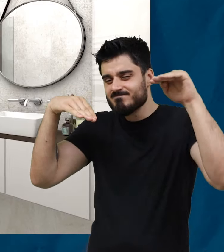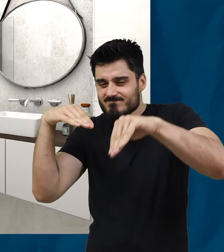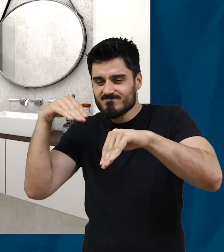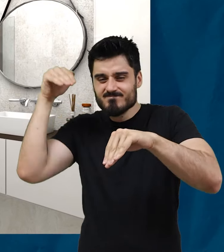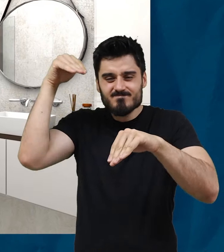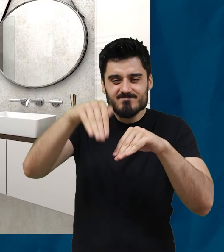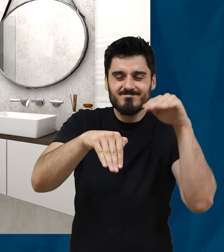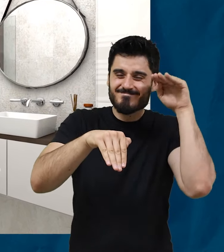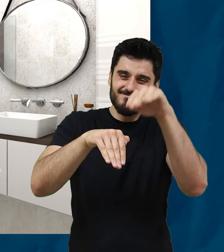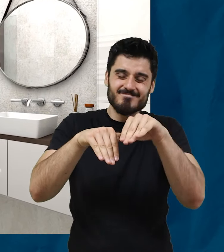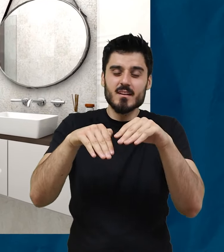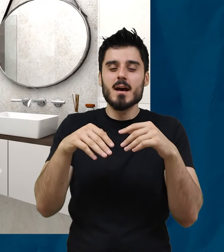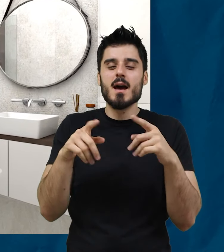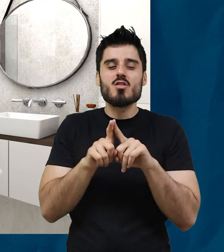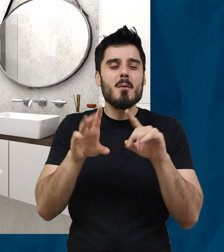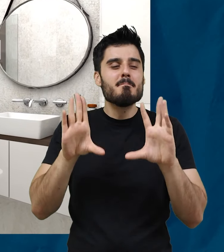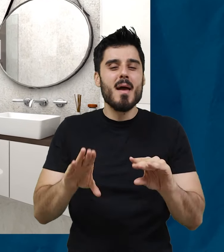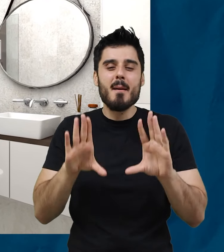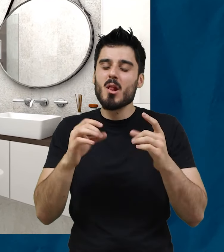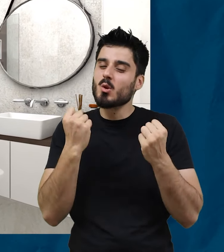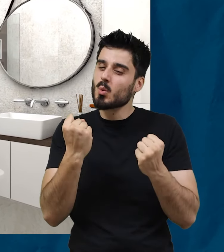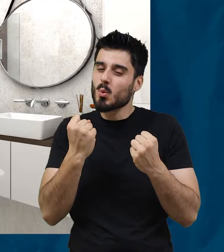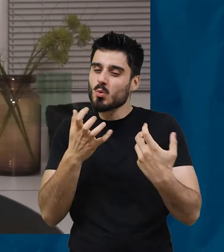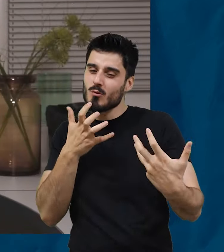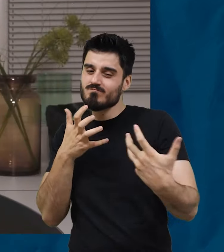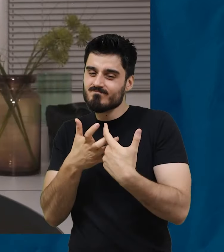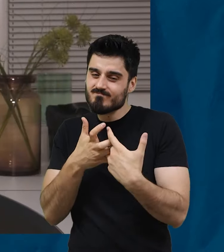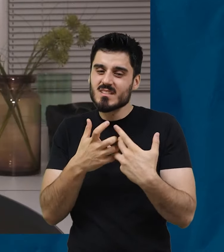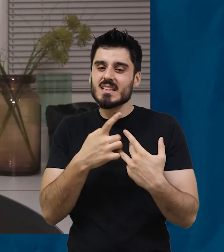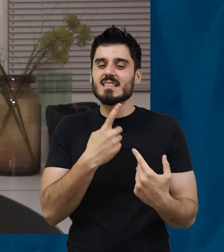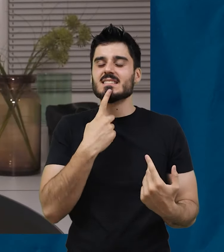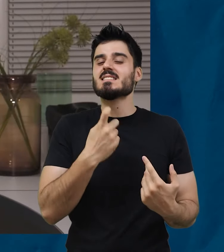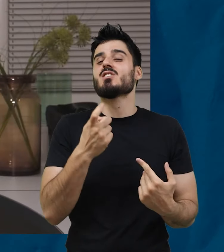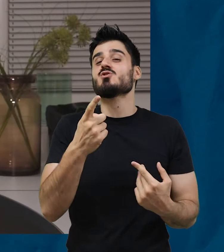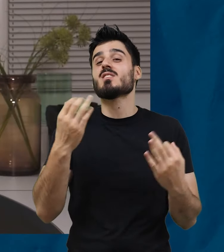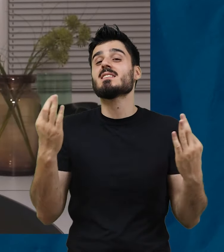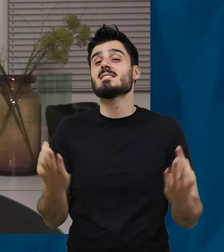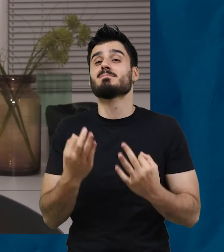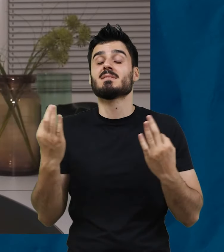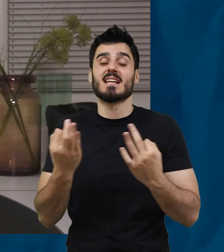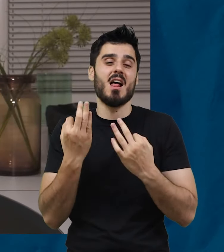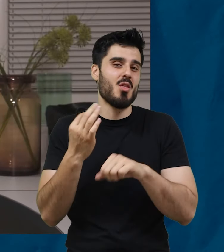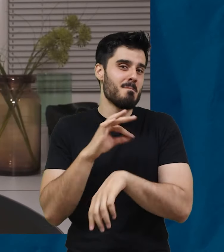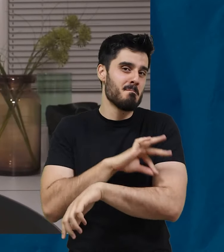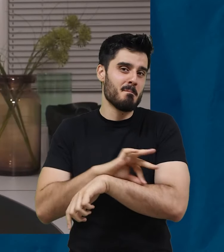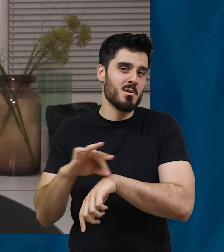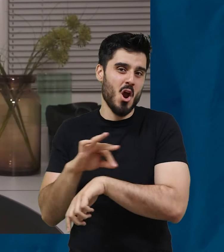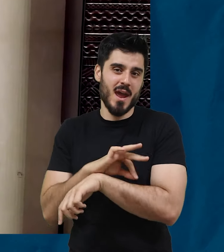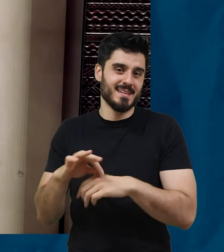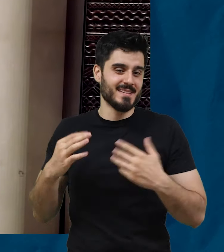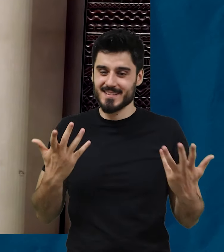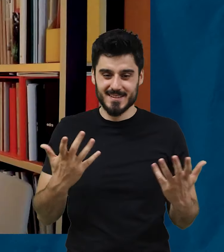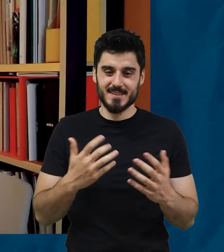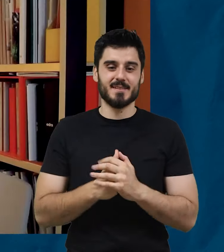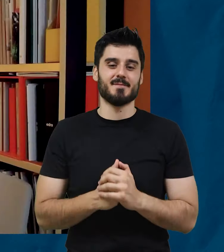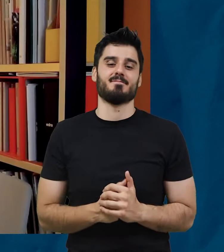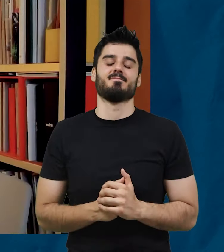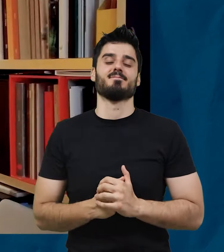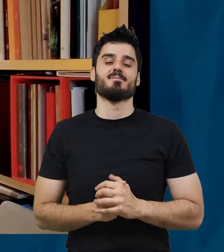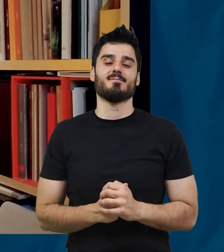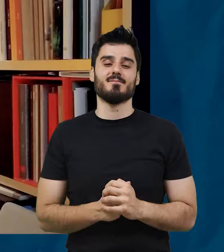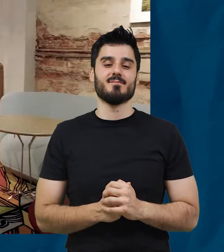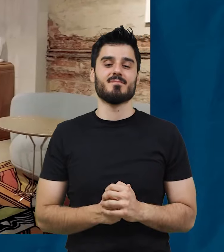да се измислят такъв тип мебели, които да влязат в това помещение, защото те трябва специално да се проектират за този тип помещения.